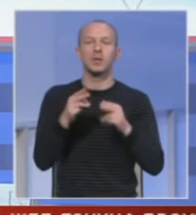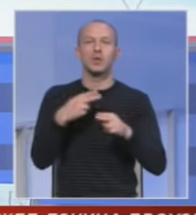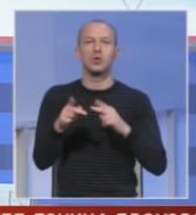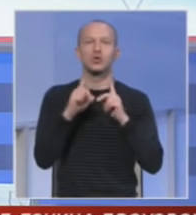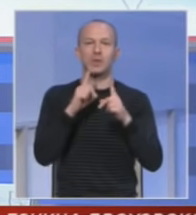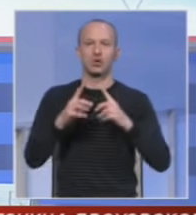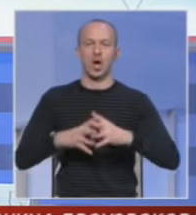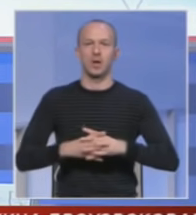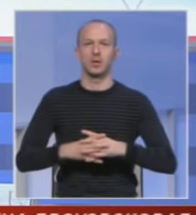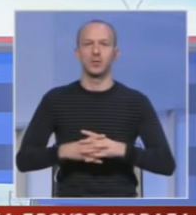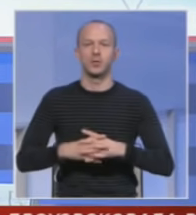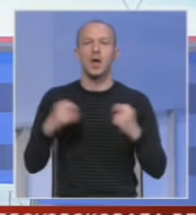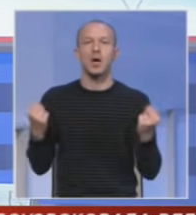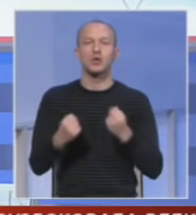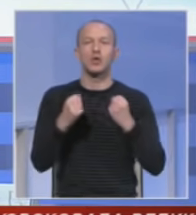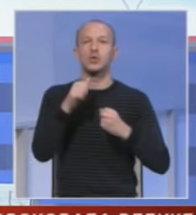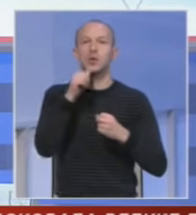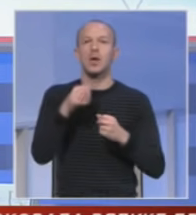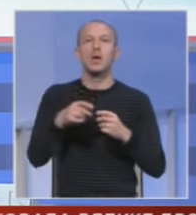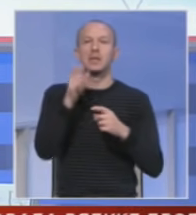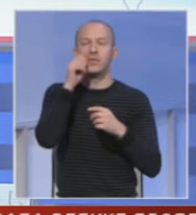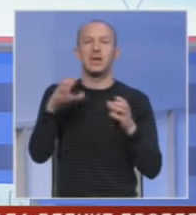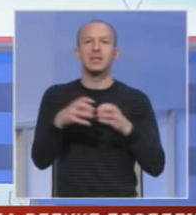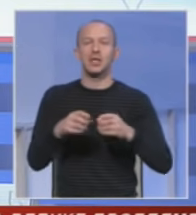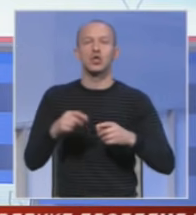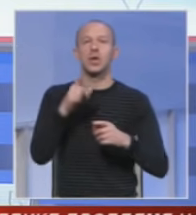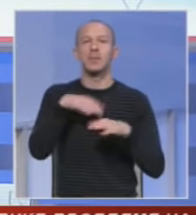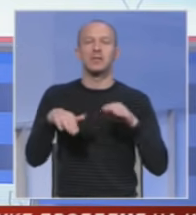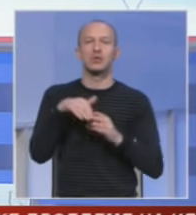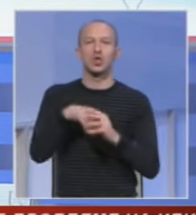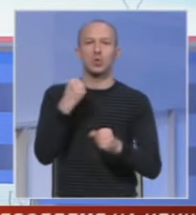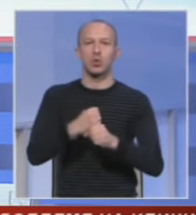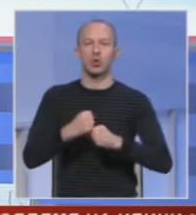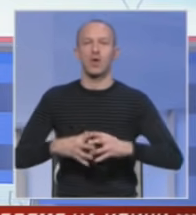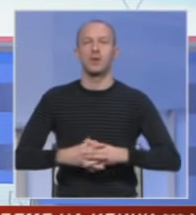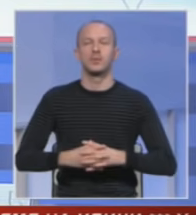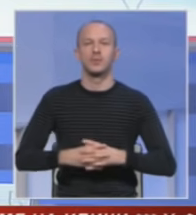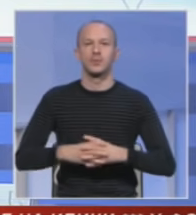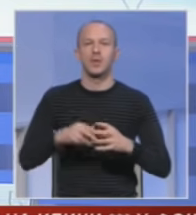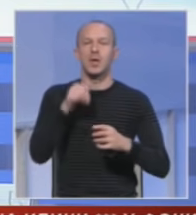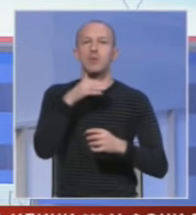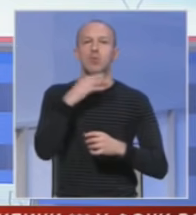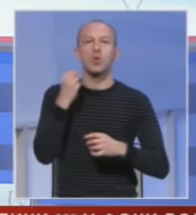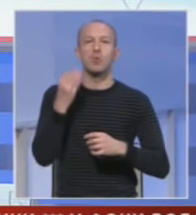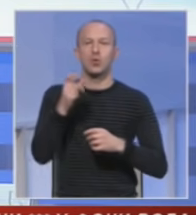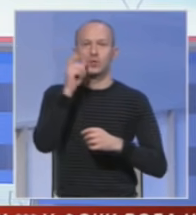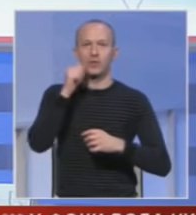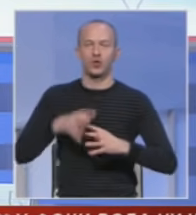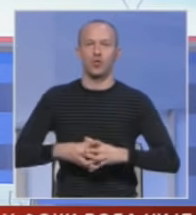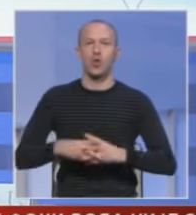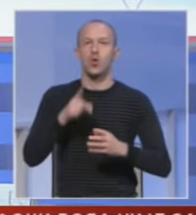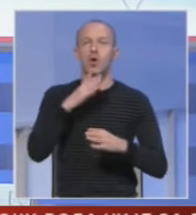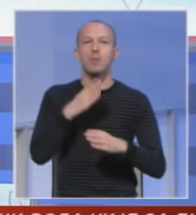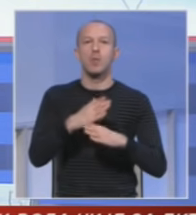regulišu saobraćaj. Angažovane su ekipe civilne zaštite, Ministarstvo unutrašnjih poslova i mnogobrojno stanovništvo